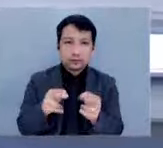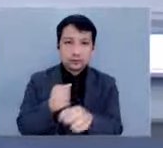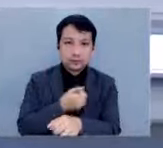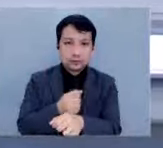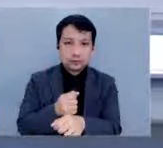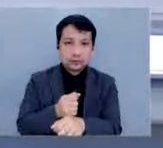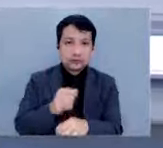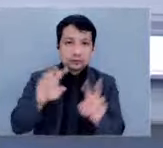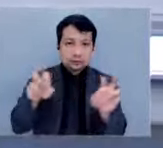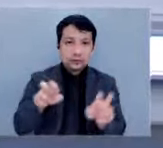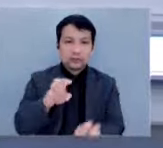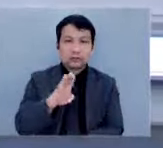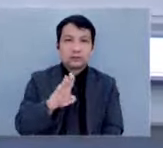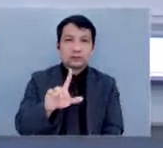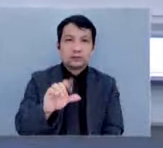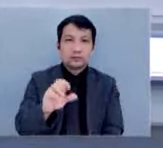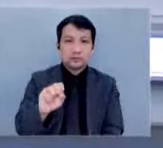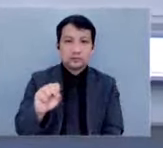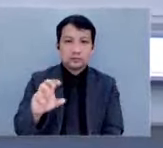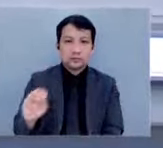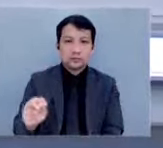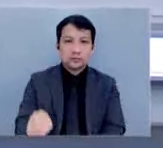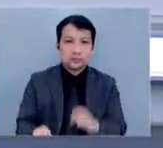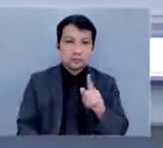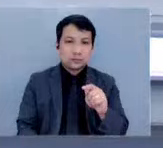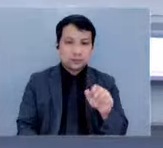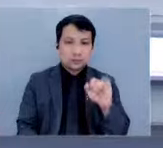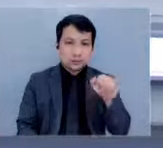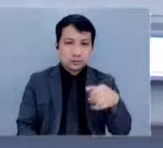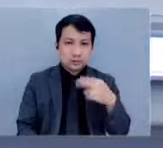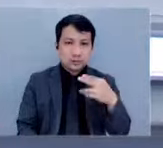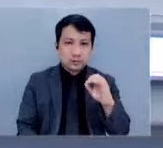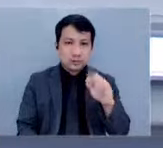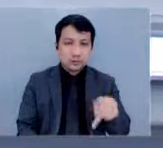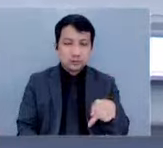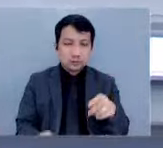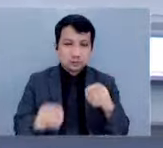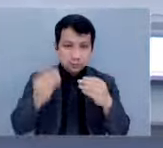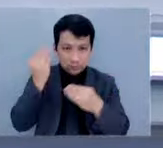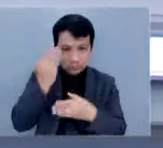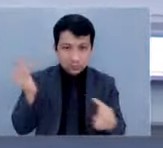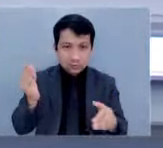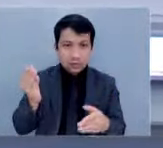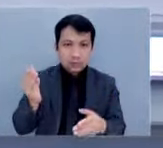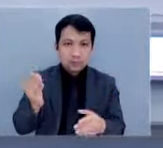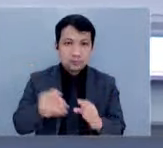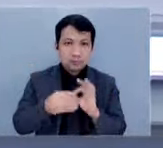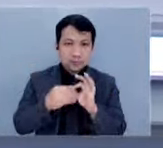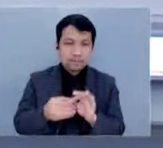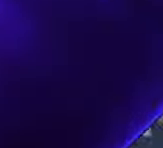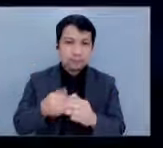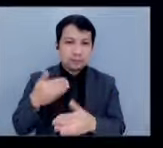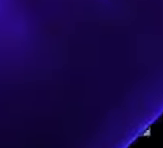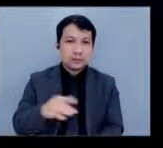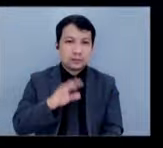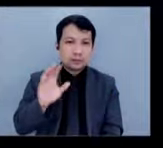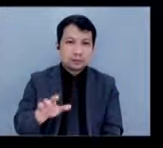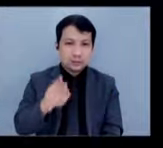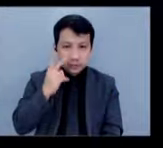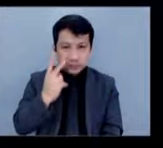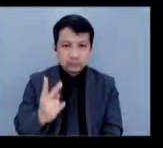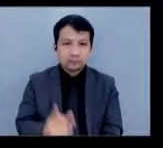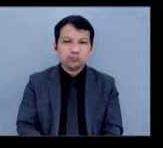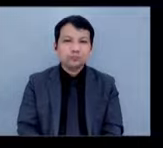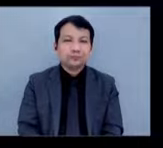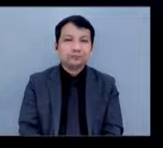Blossom. Habang si BTS member J-Hope may pa-surprise video sa ARMY fans. Panoorin natin yan.